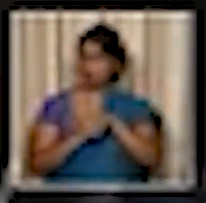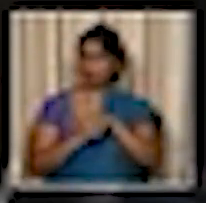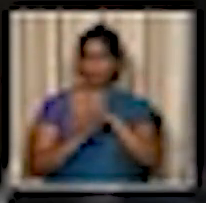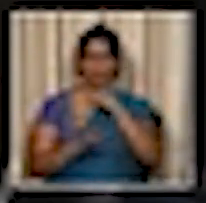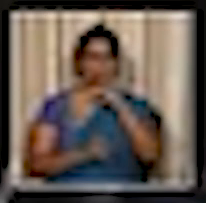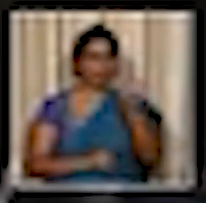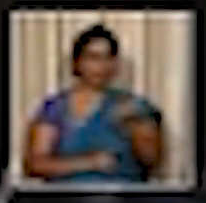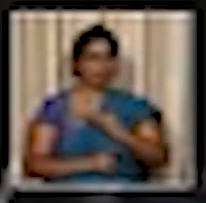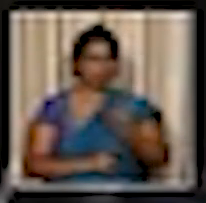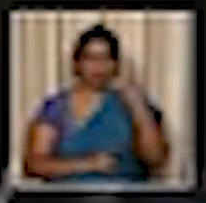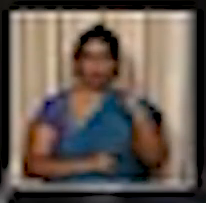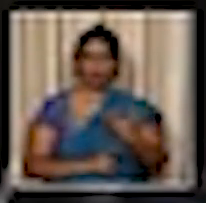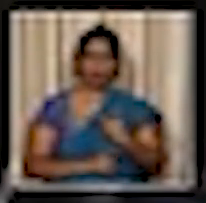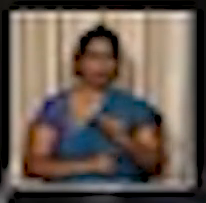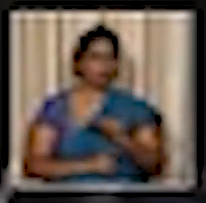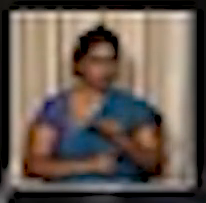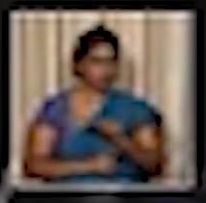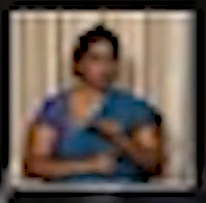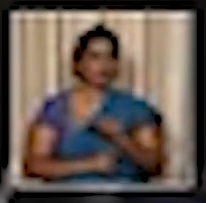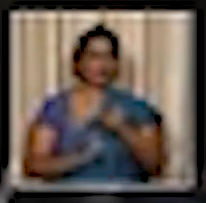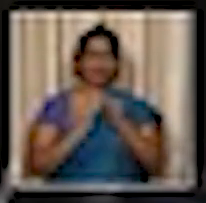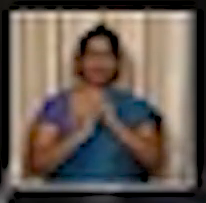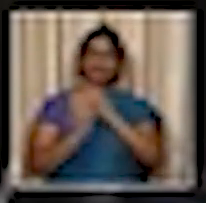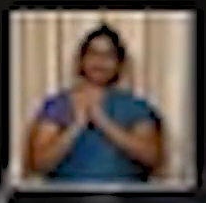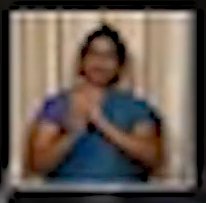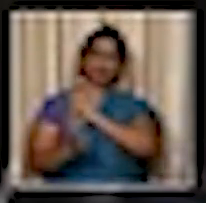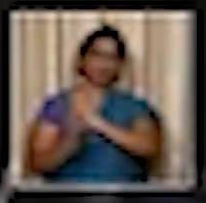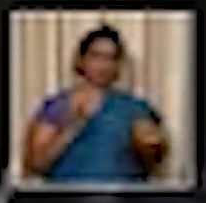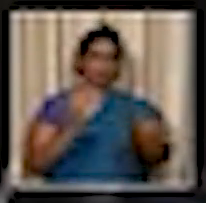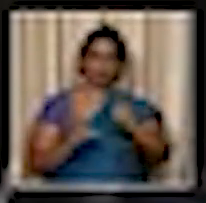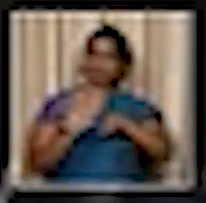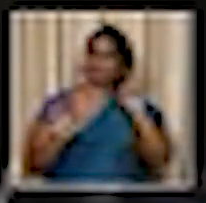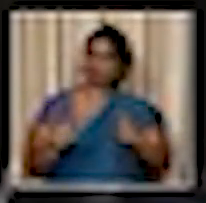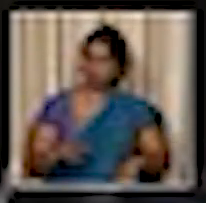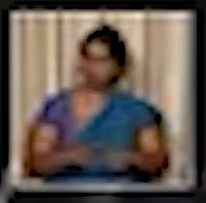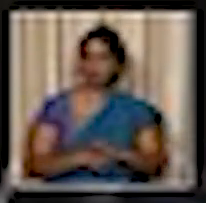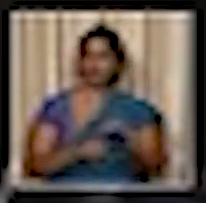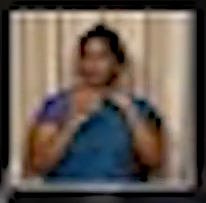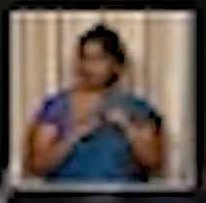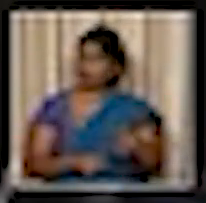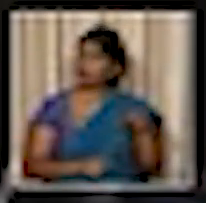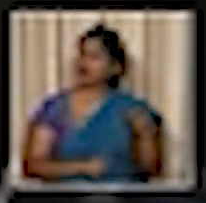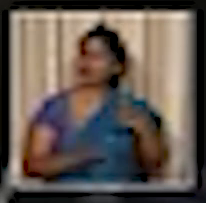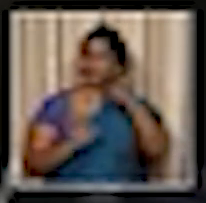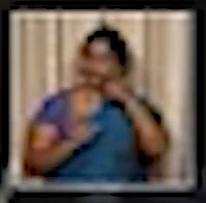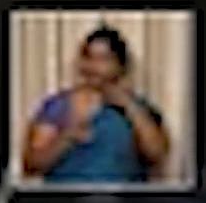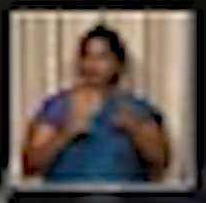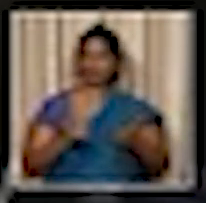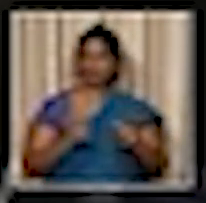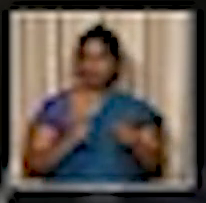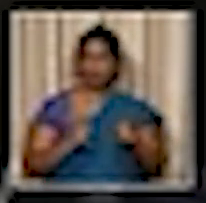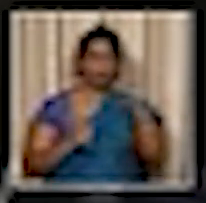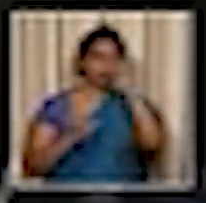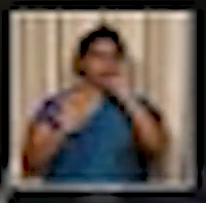නින්දා අපහාස නිසා කලකිරි රජයේ සේවයෙන් විශ්‍රාමගෙන ඇත. එම වීඩියෝ YouTube